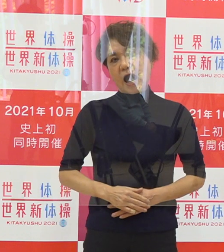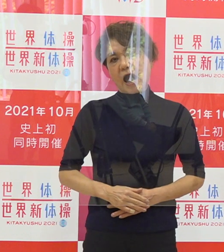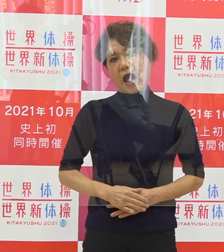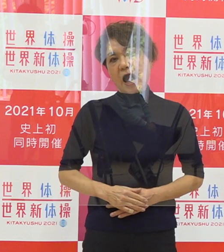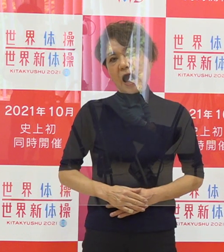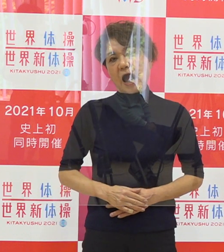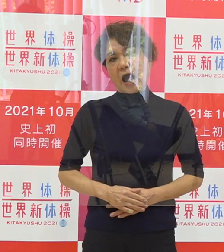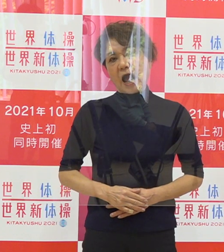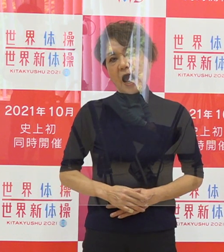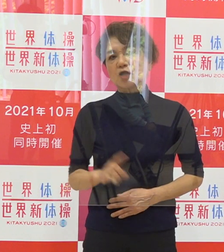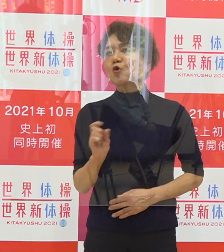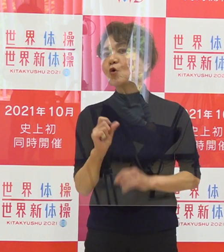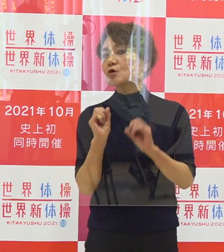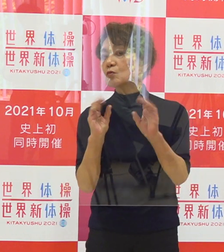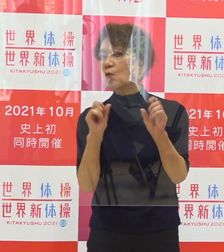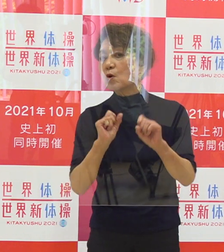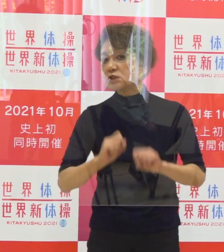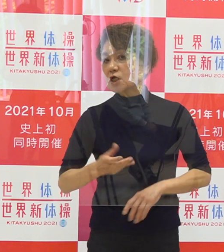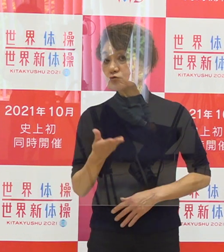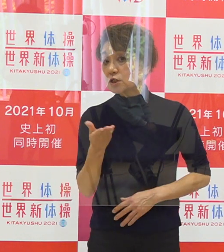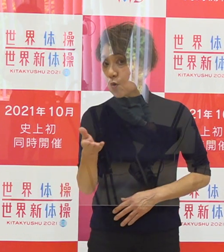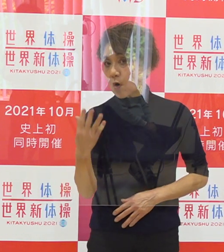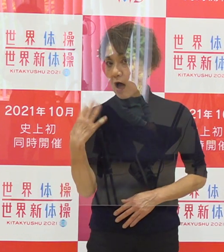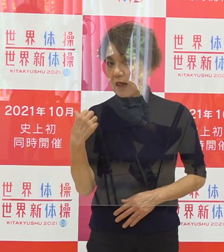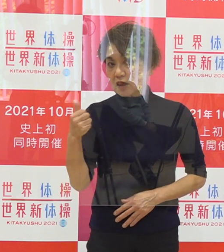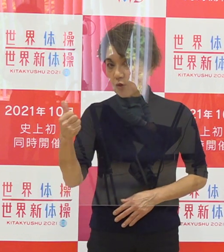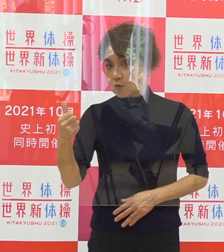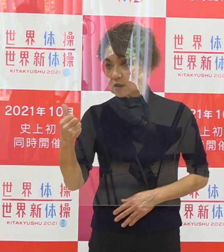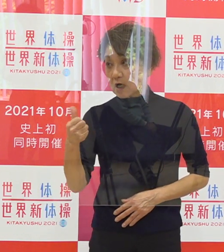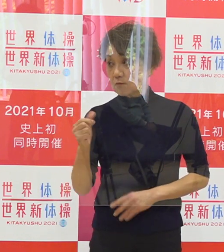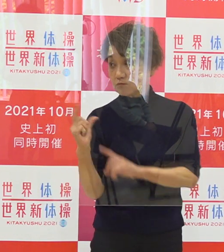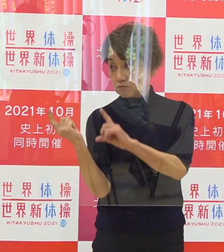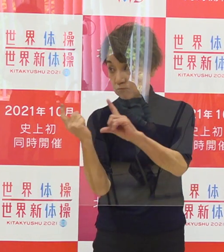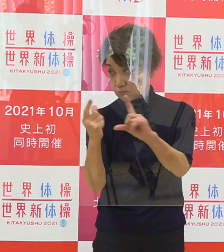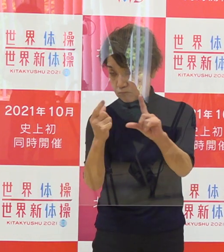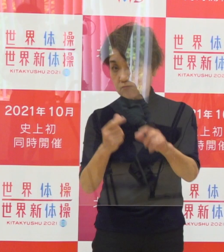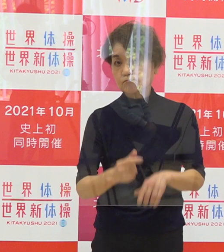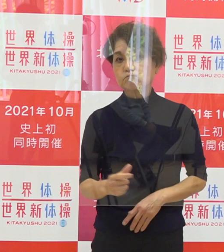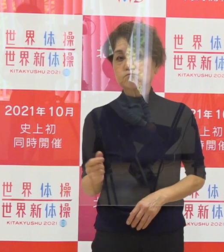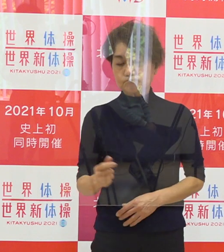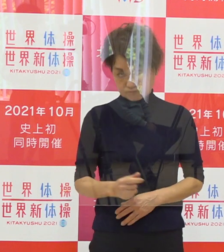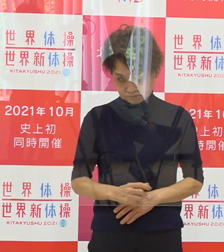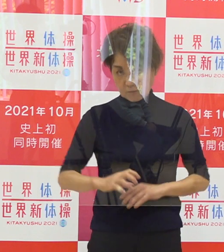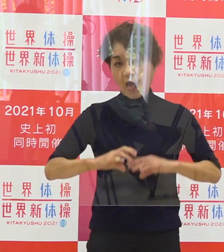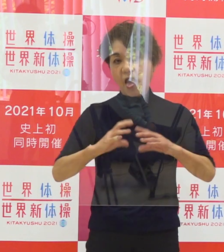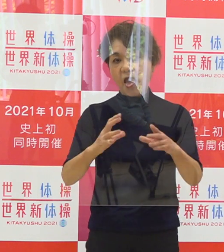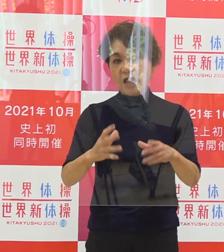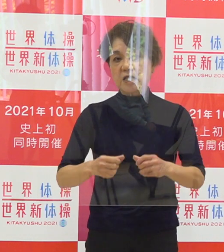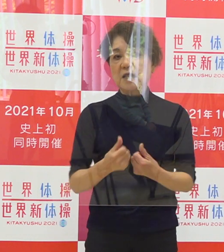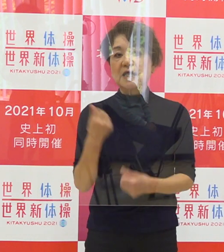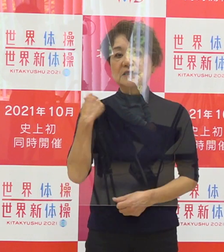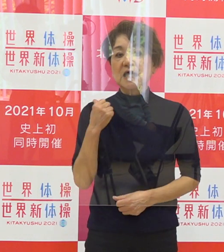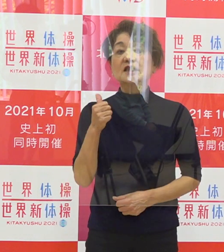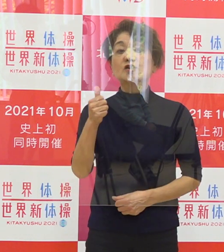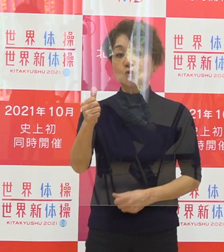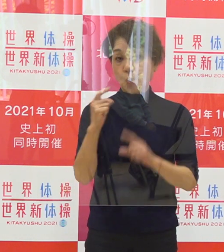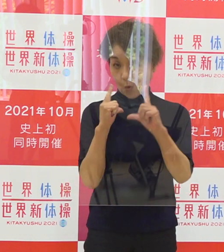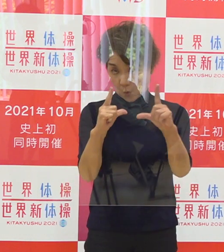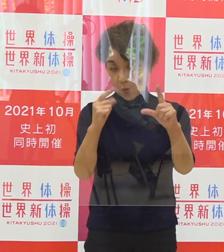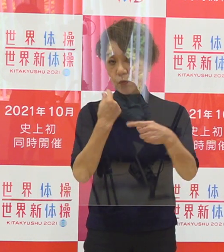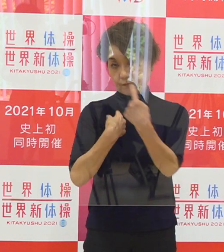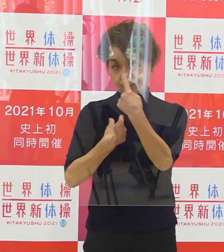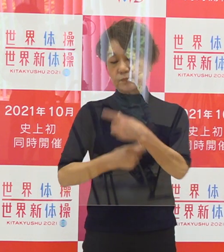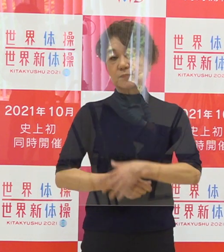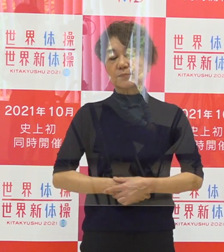ナウンスをどうしてたか、ちょっと付け加えてください。 世界体操新体操選手権担当たちの柳でござい